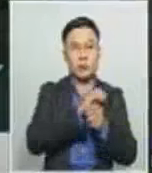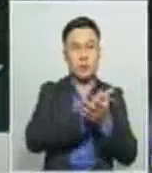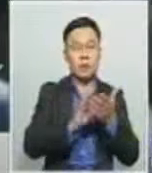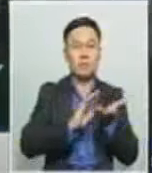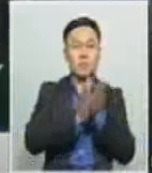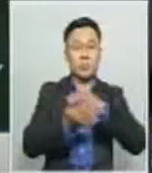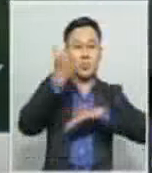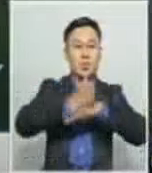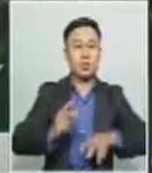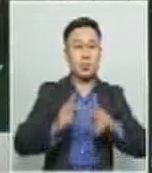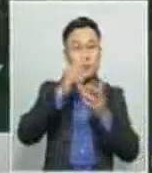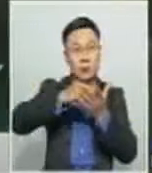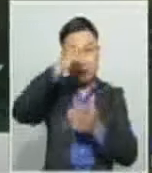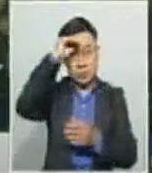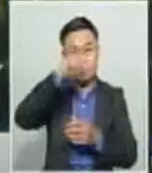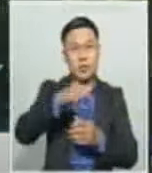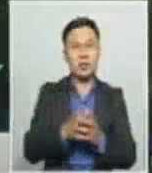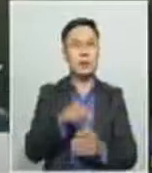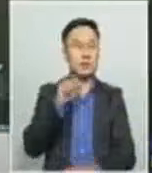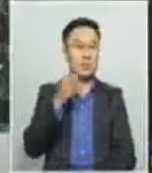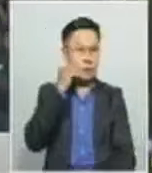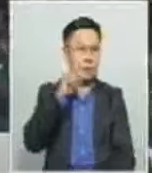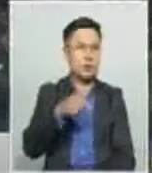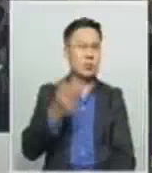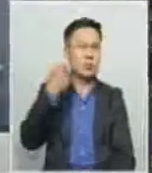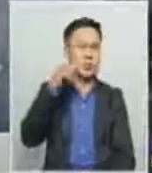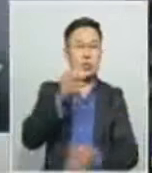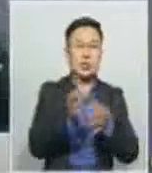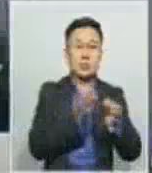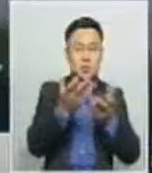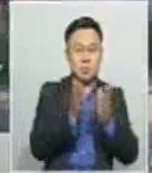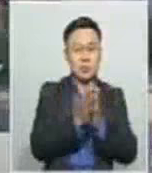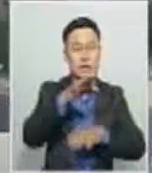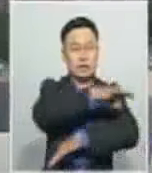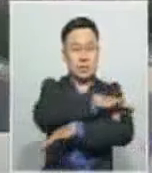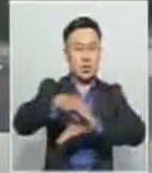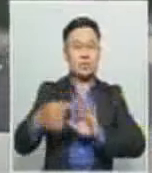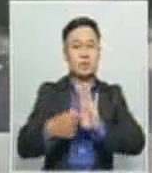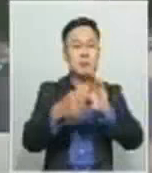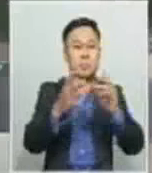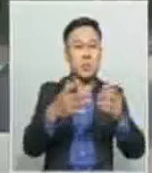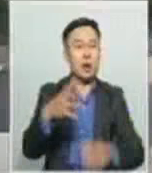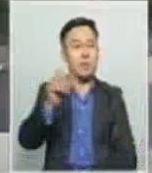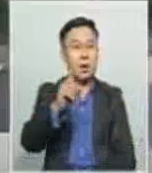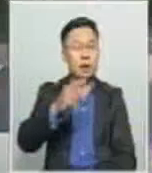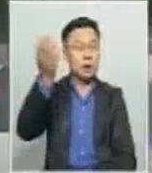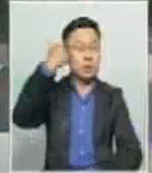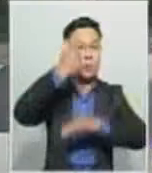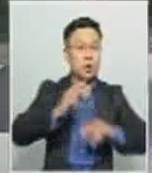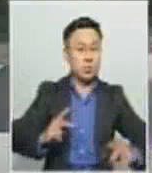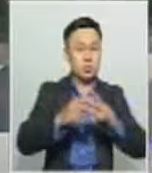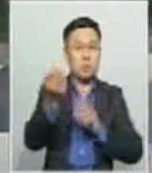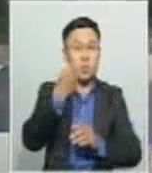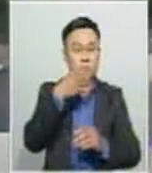นี่แหละค่ะหลังนี้แหละนะคะที่เห็นรั้ว คือตอนแรกก็ไม่มีการแจ้งในการแสดงบัญชีทรัพย์สินไงตอนที่เป็นรัฐมนตรี